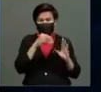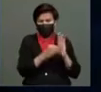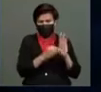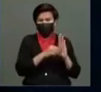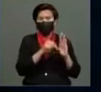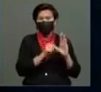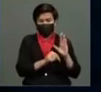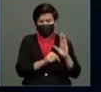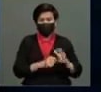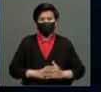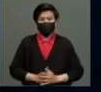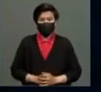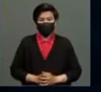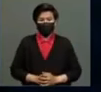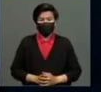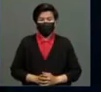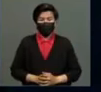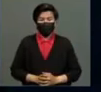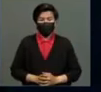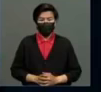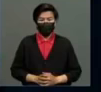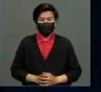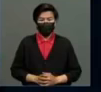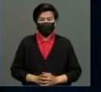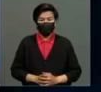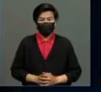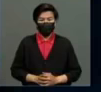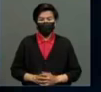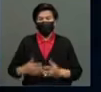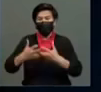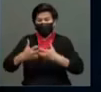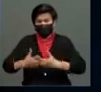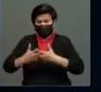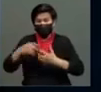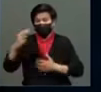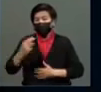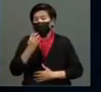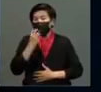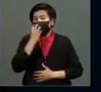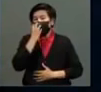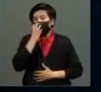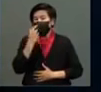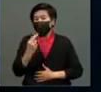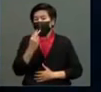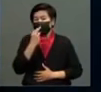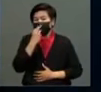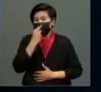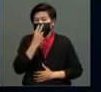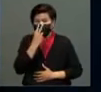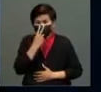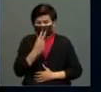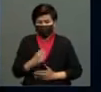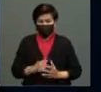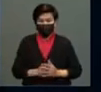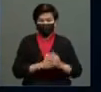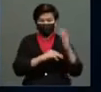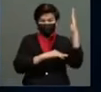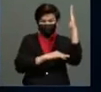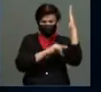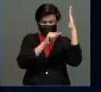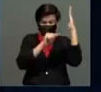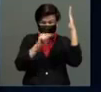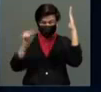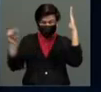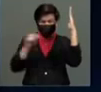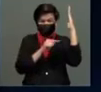ครับแล้วก็การใช้เครื่องท่อช่วยหายใจก็จะอยู่ในกราฟเส้นนะครับที่จะแสดงถึงตรง